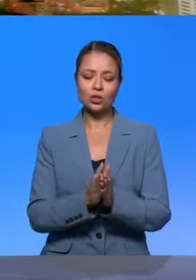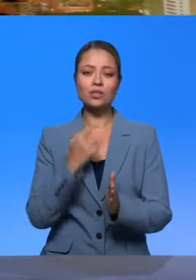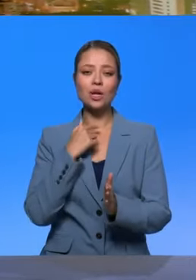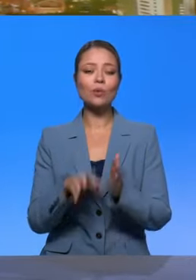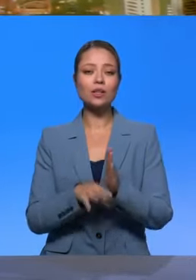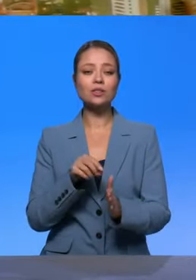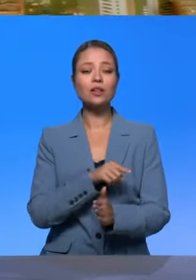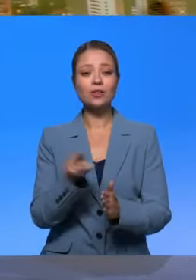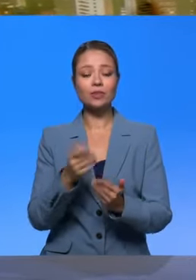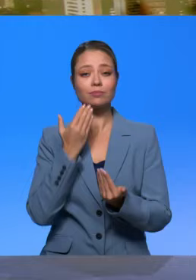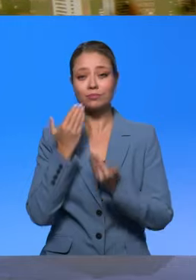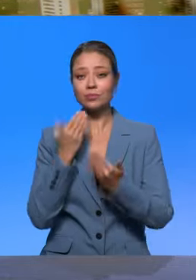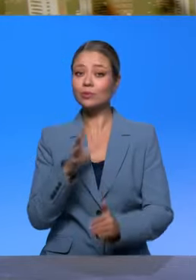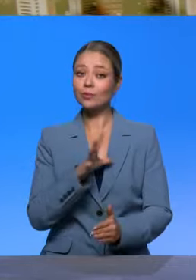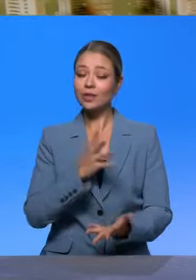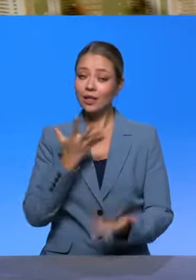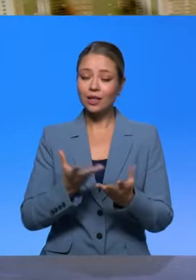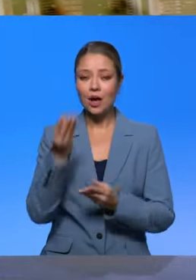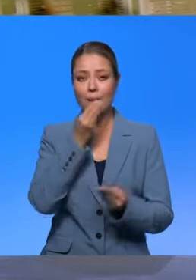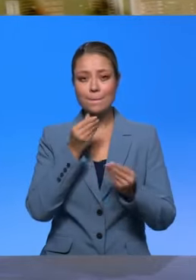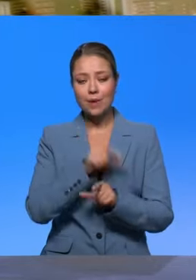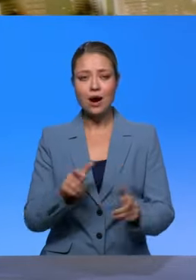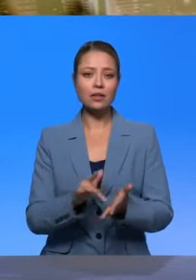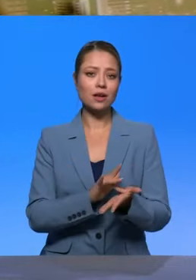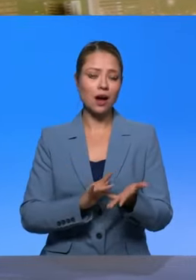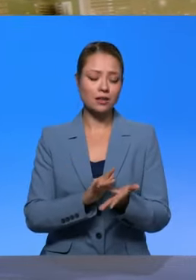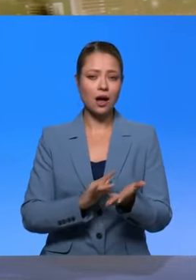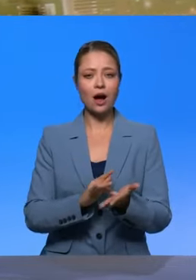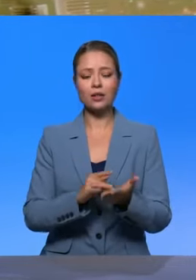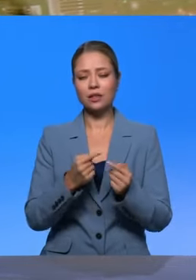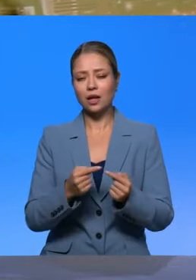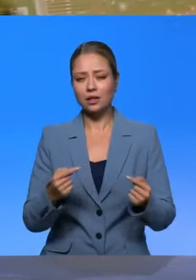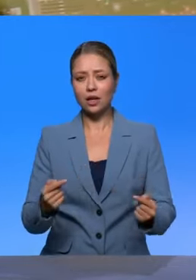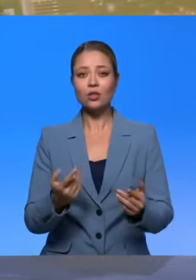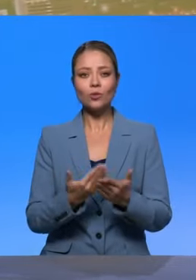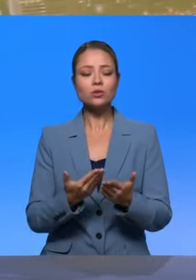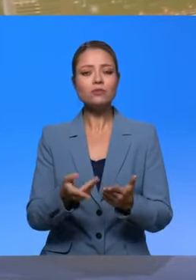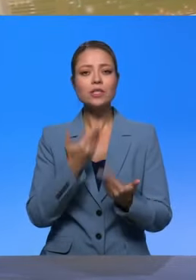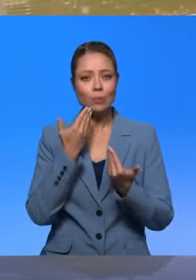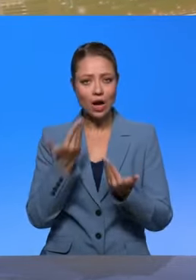Вы обращались когда-нибудь к магам, гадалкам или экстрасенсам? Ну, вы понимаете, да, вот к советам таких